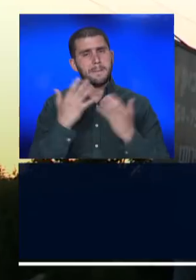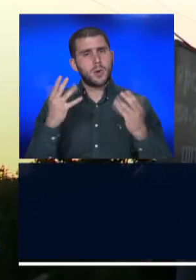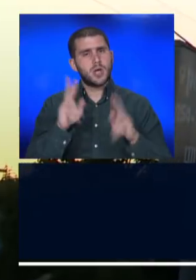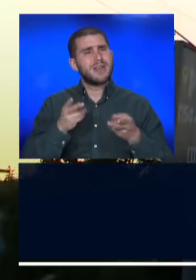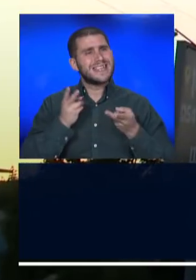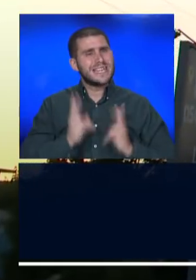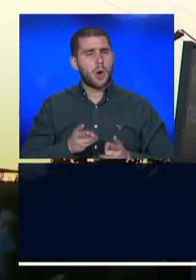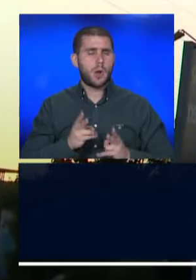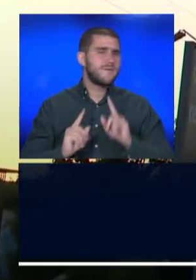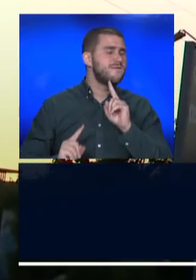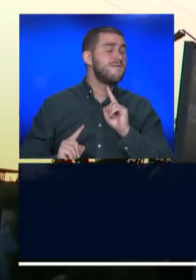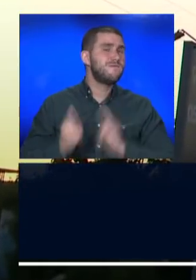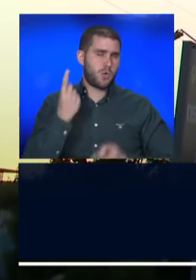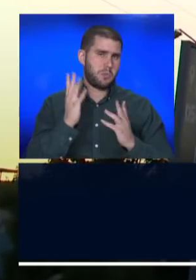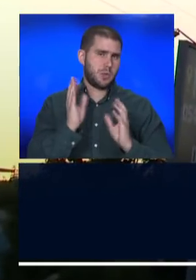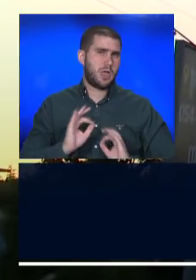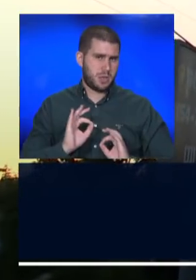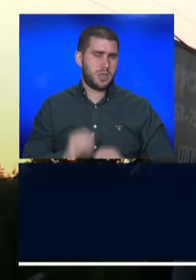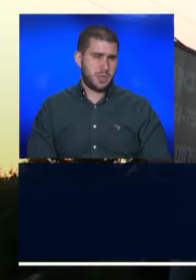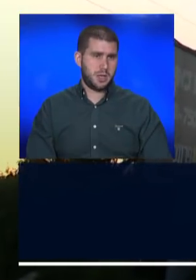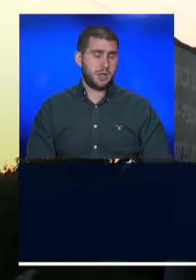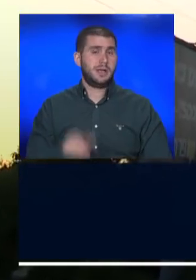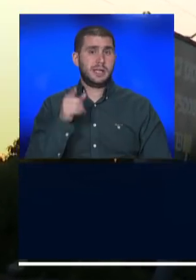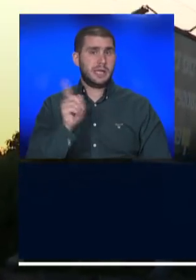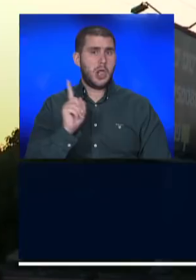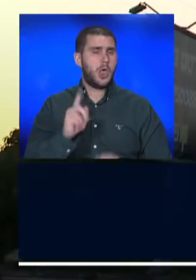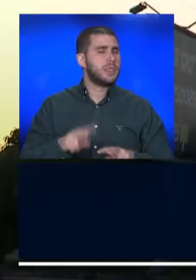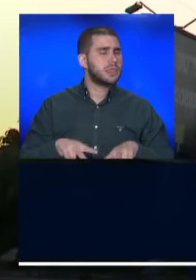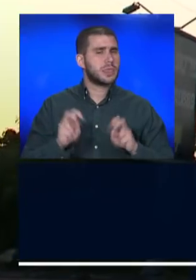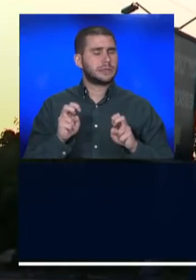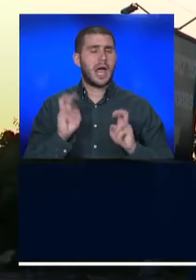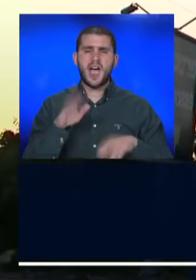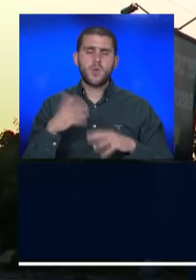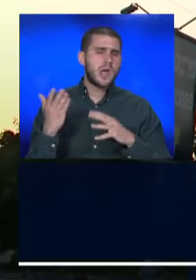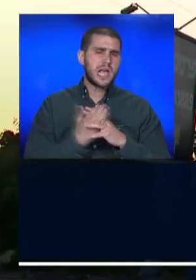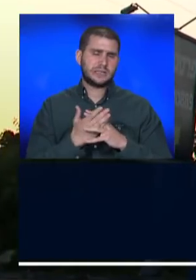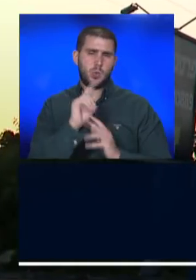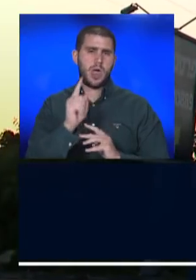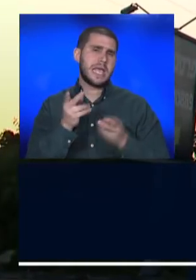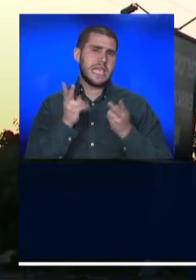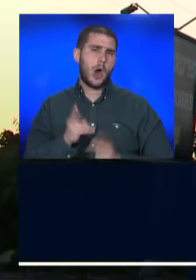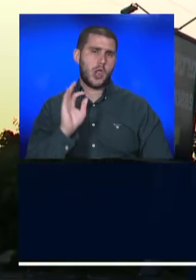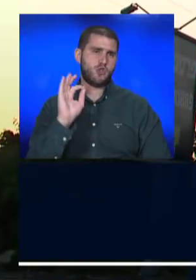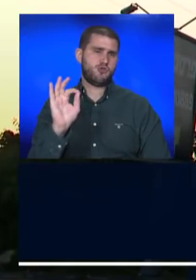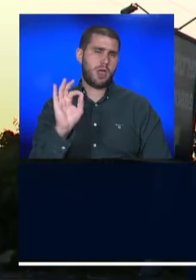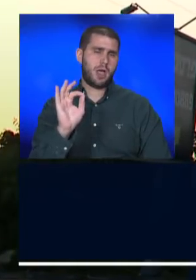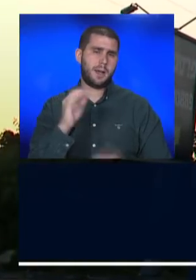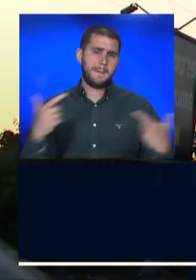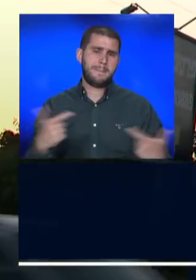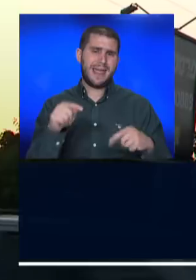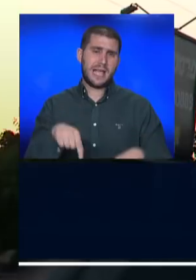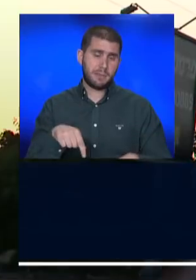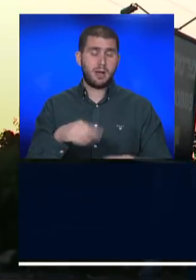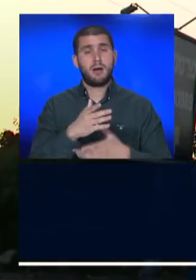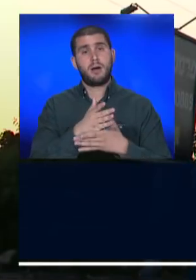מאוד. והיא לא ניצלה אפילו מחצית מהיכולות שלה בסבב הזה, חרף כל